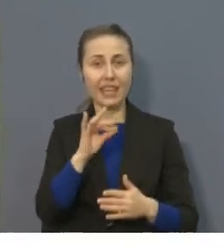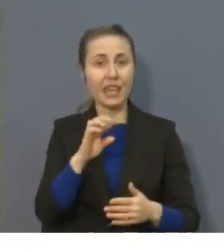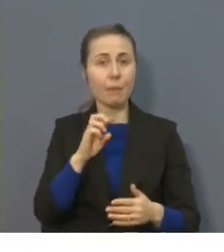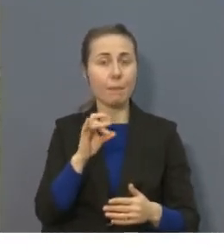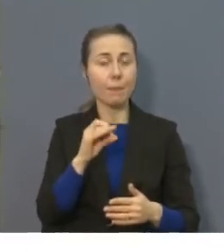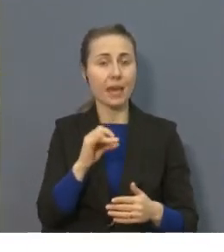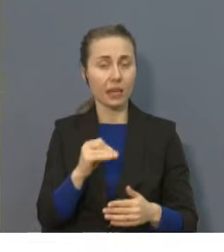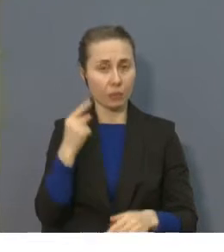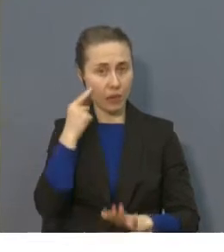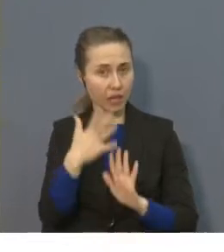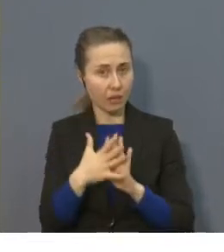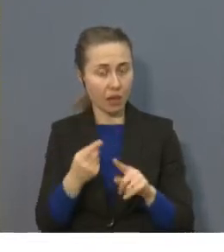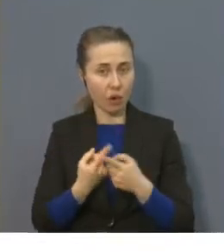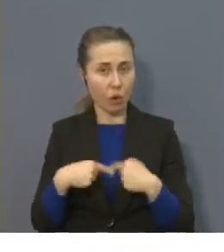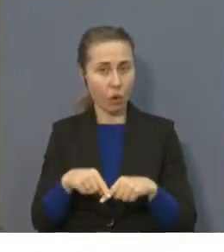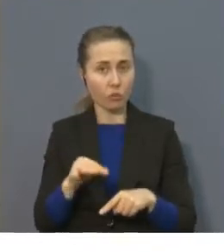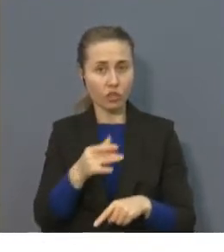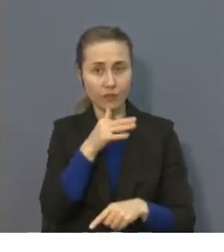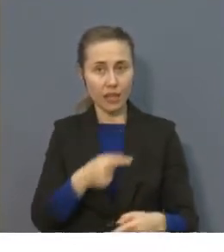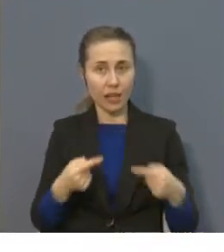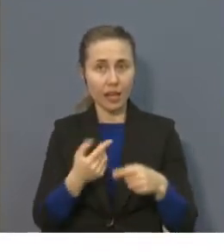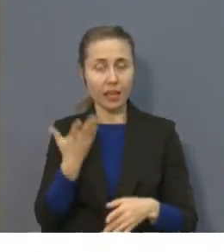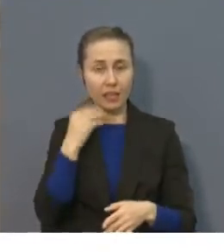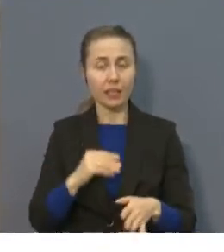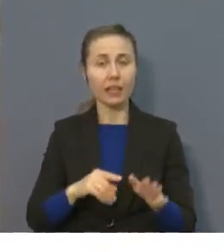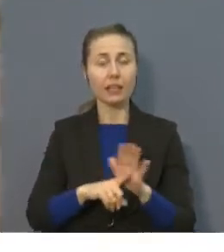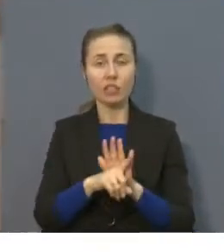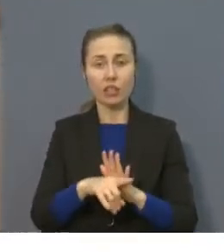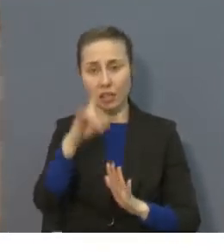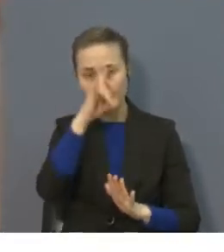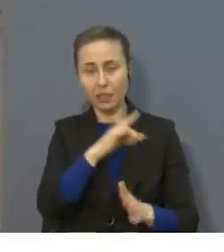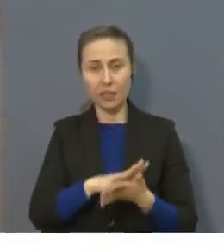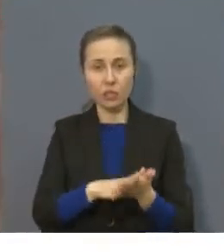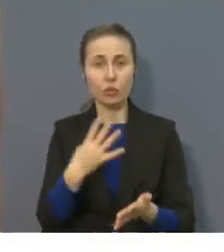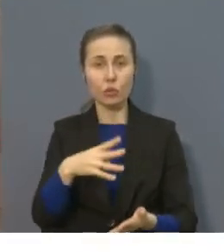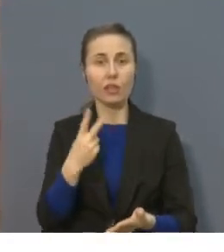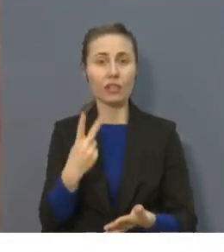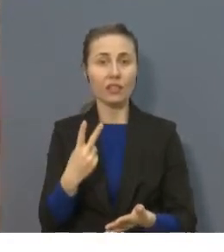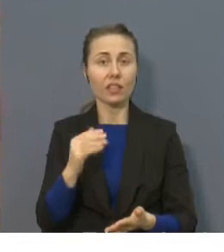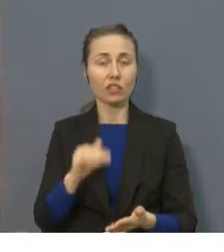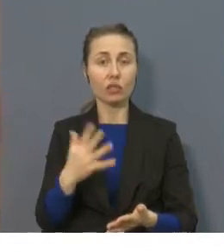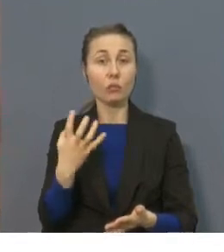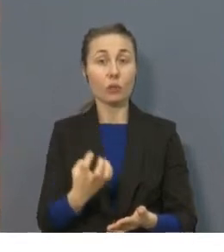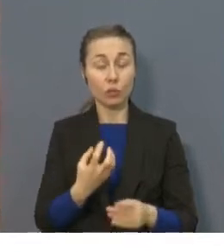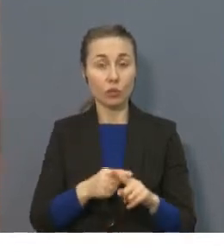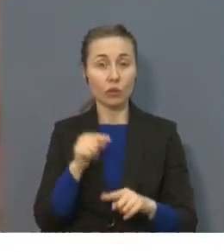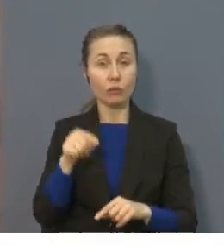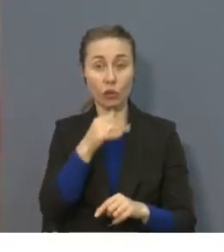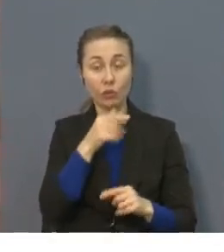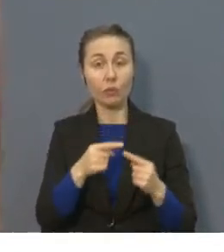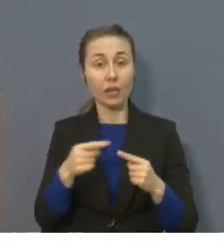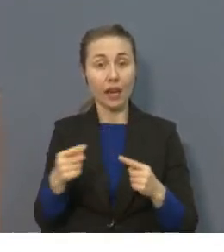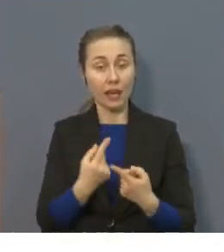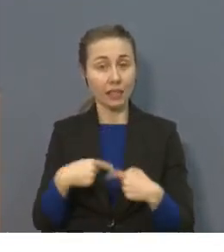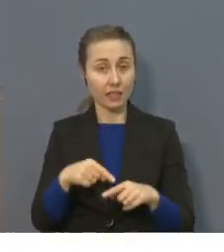42500 теңгені рәсімдеуден бастап қоғамның кибер құзыреттілік деңгейі айқын көрінді. Осы сәтте ұйымдар мен компаниялар қоғаммен